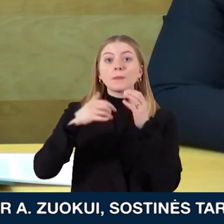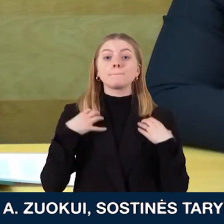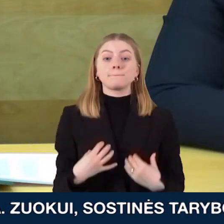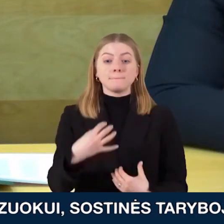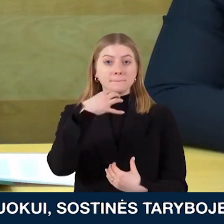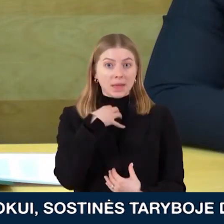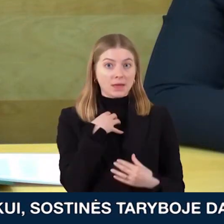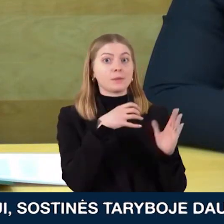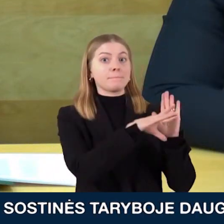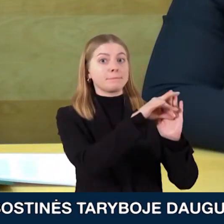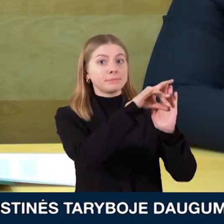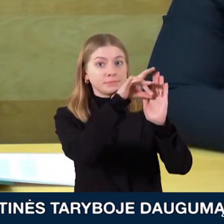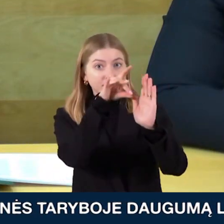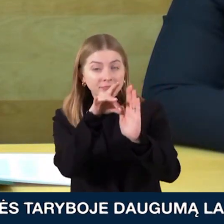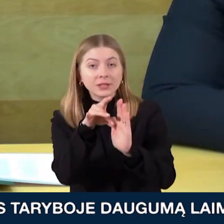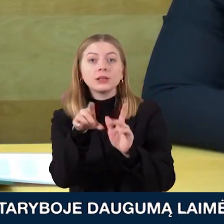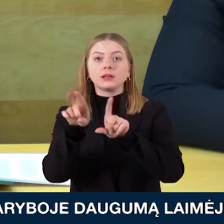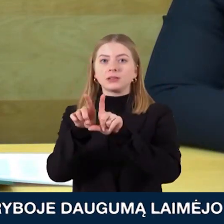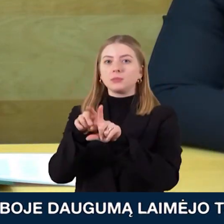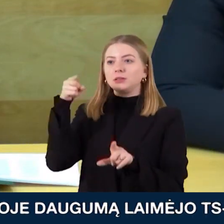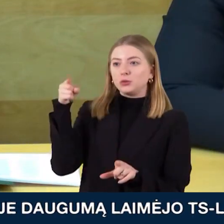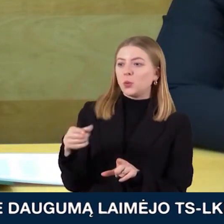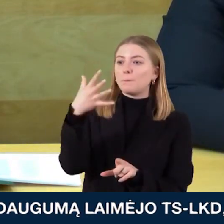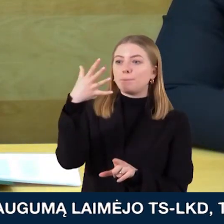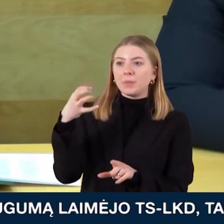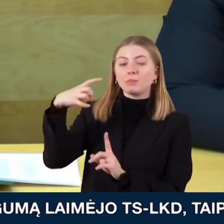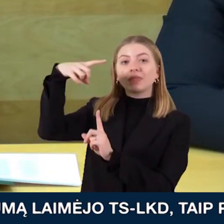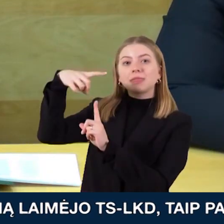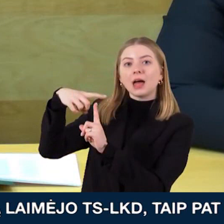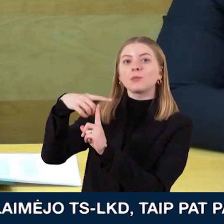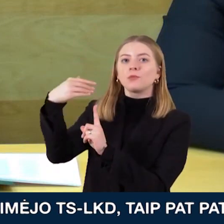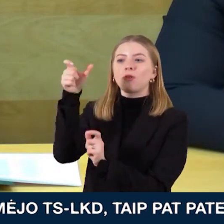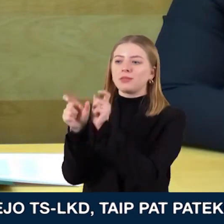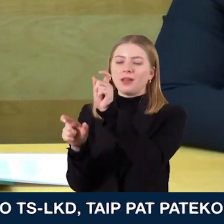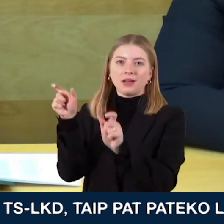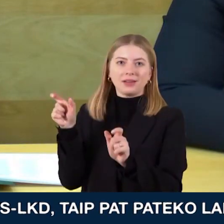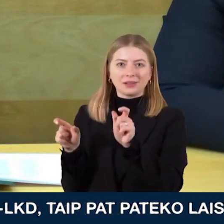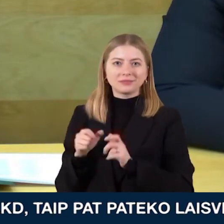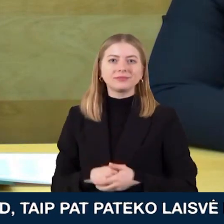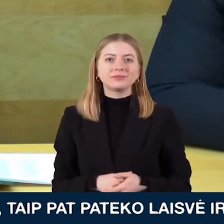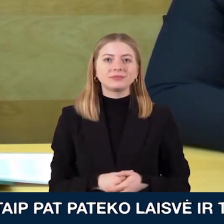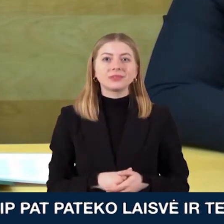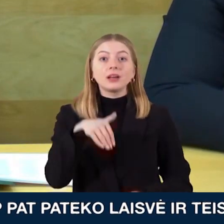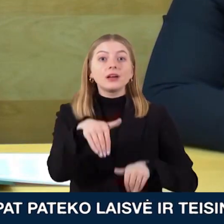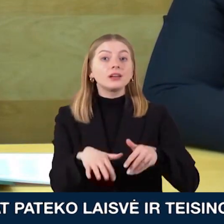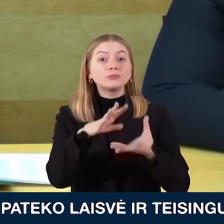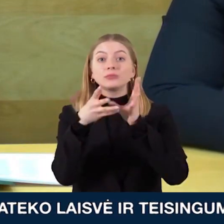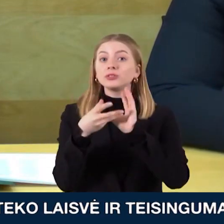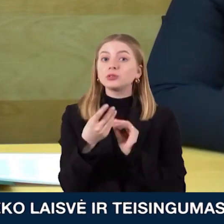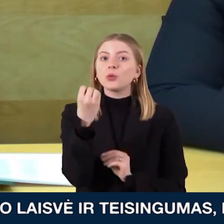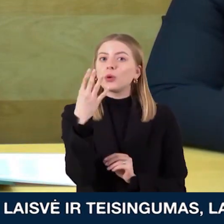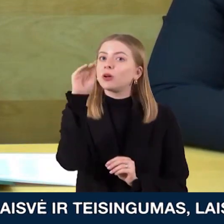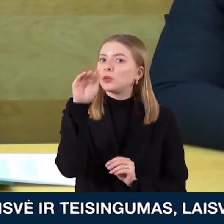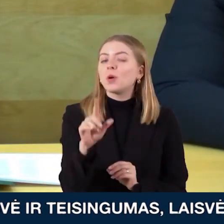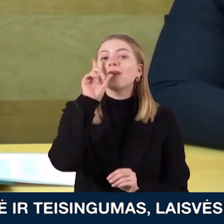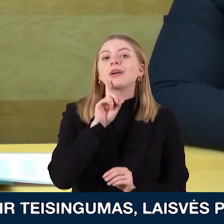beveik 1500 savivaldybių tarybų narių. Rinkimuose dalyvavo beveik 14 tūkstančių kandidatų,